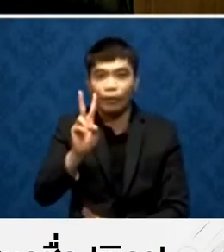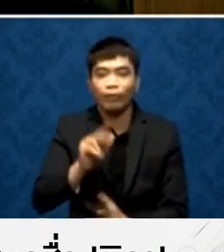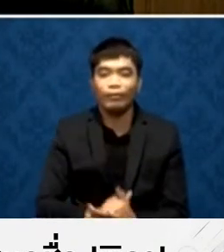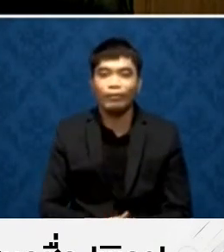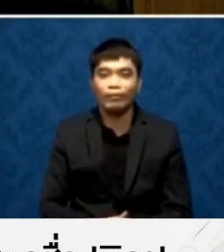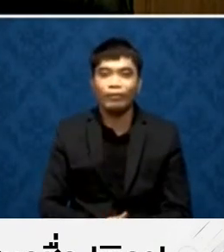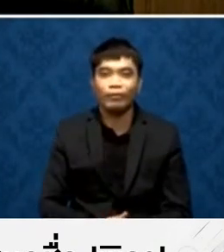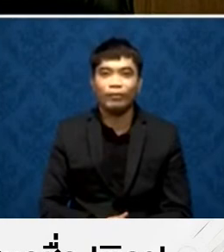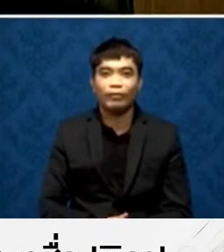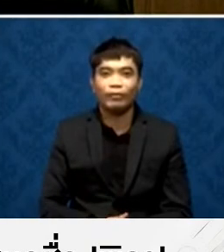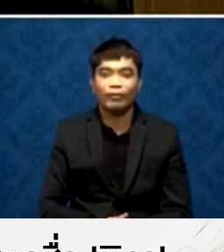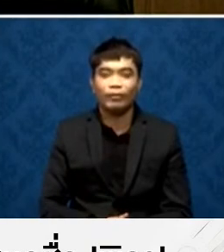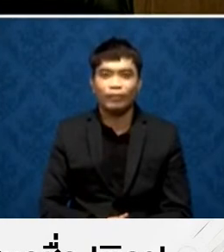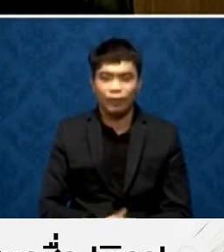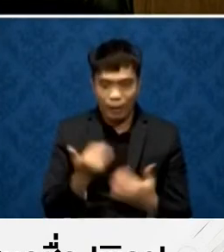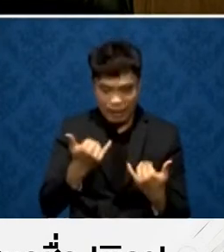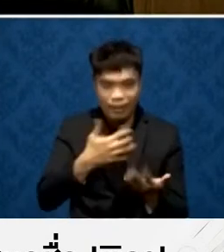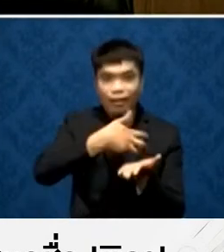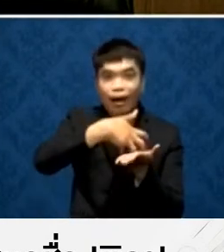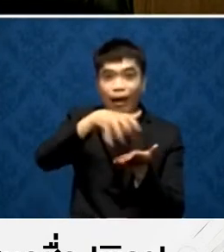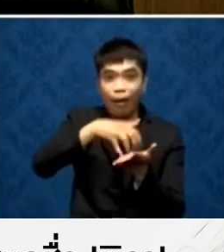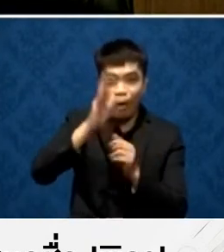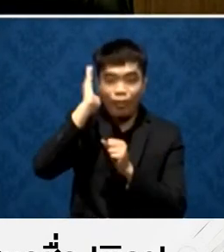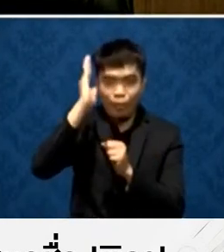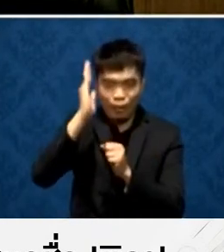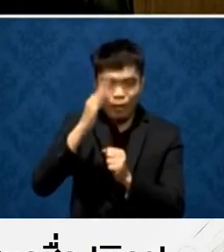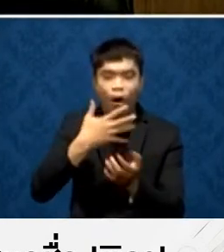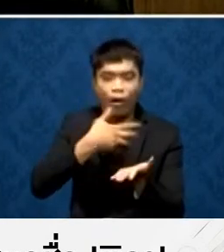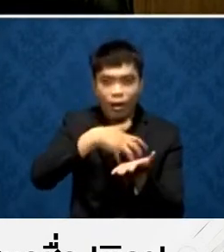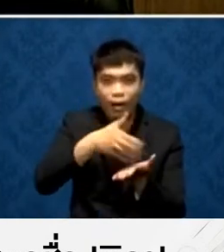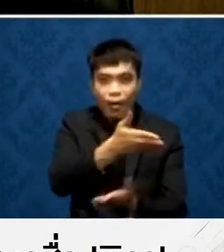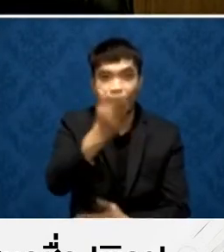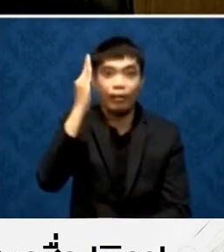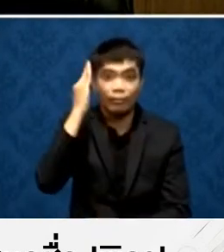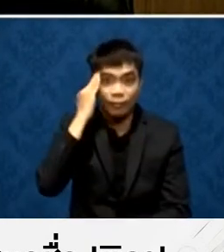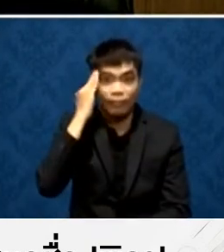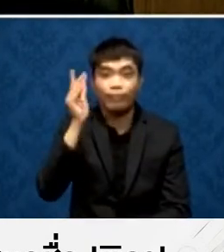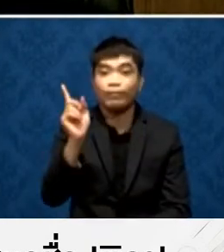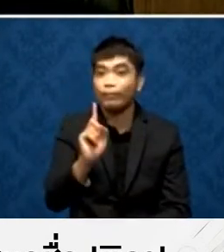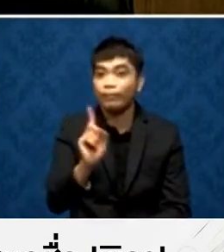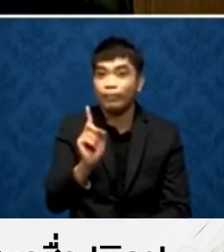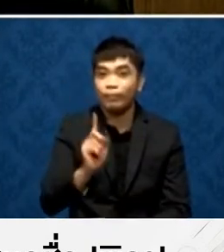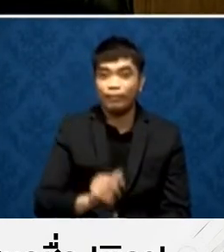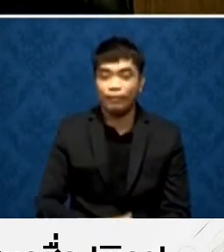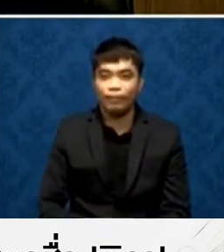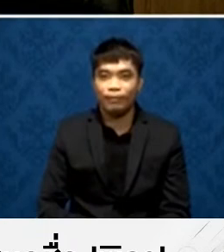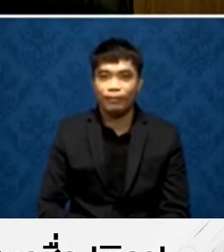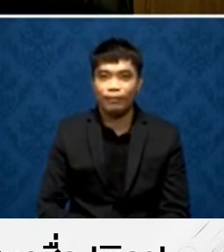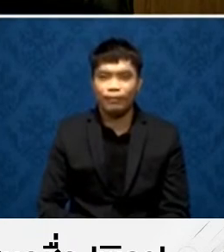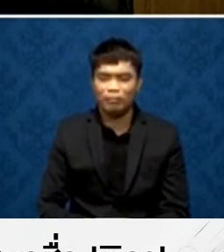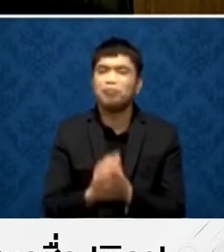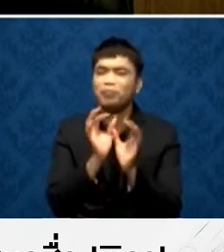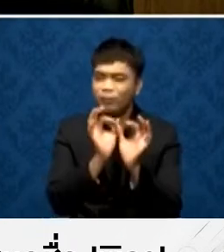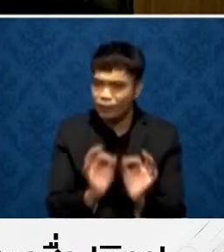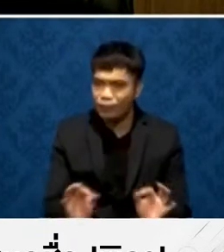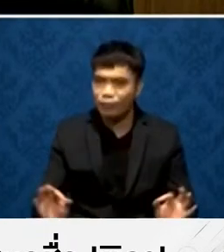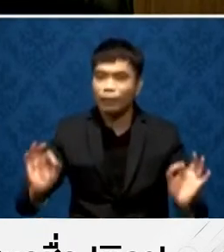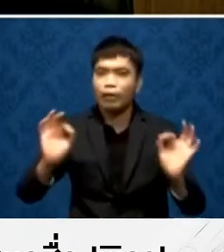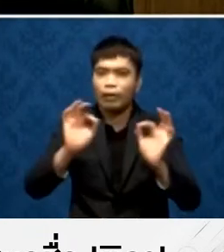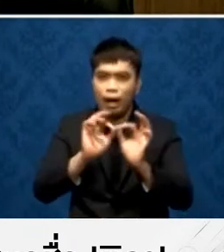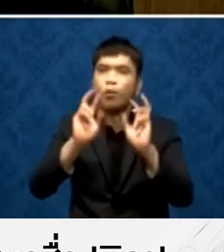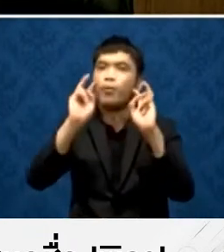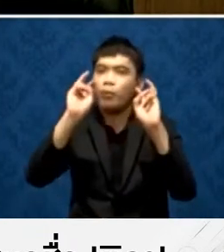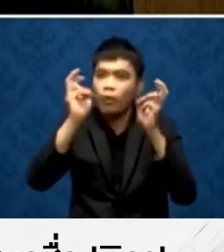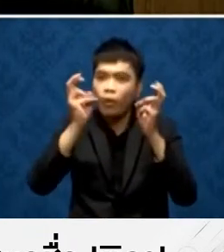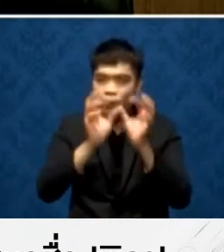นะครับก็ นักกฎหมายจริง คือจริงๆประวัติวีรกรรมพวกนี้นะผมไม่เ